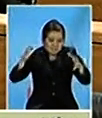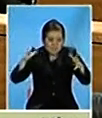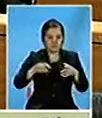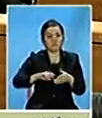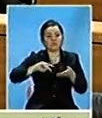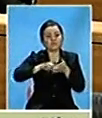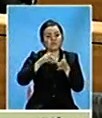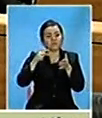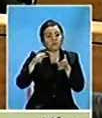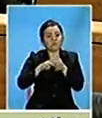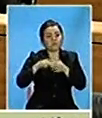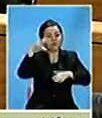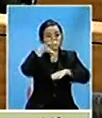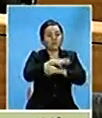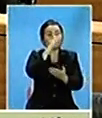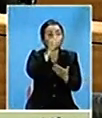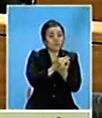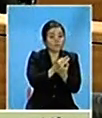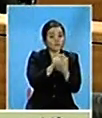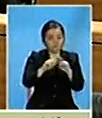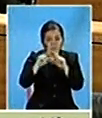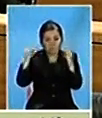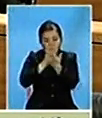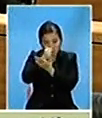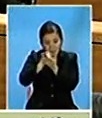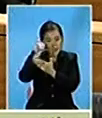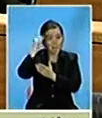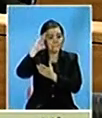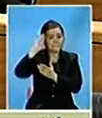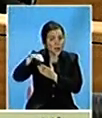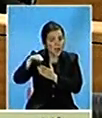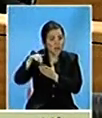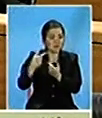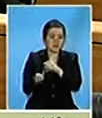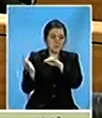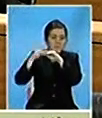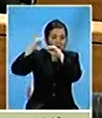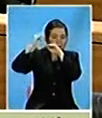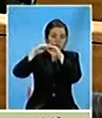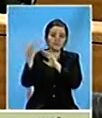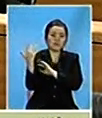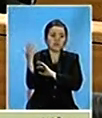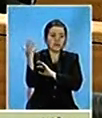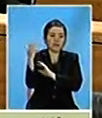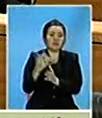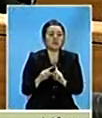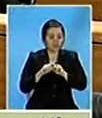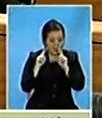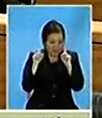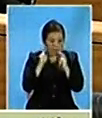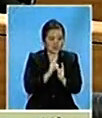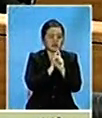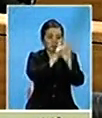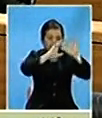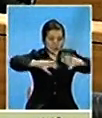การกับผู้ค้าเท่านั้นปัจจุบันราคายาบ้าก็ไม่ได้เพิ่มสูงขึ้นตามหลักของดีมานด์ซัพพลายทำให้เชื่อว่านโยบาย